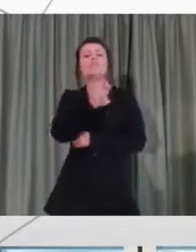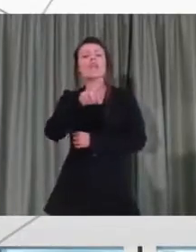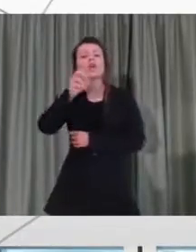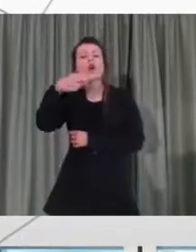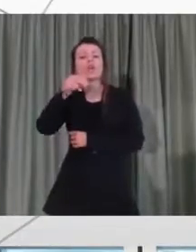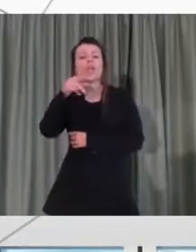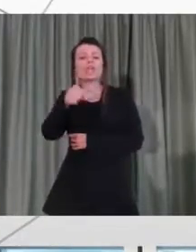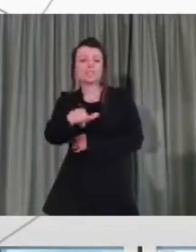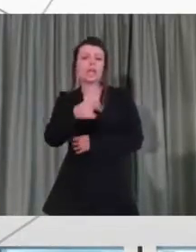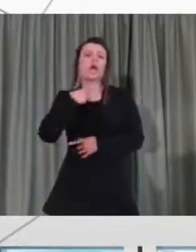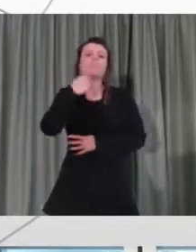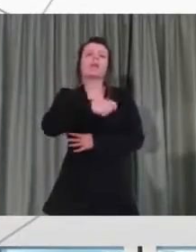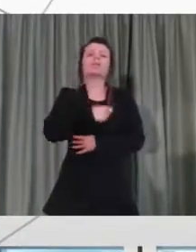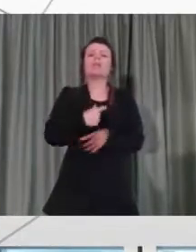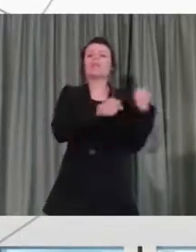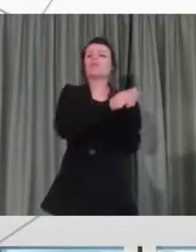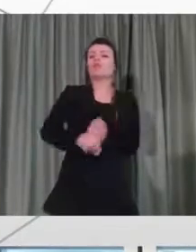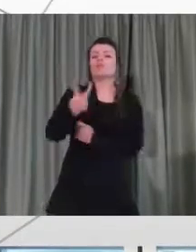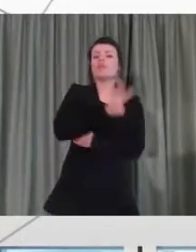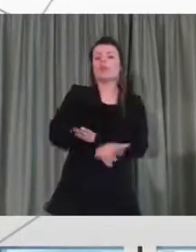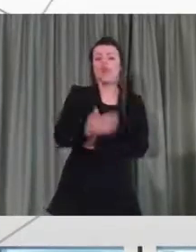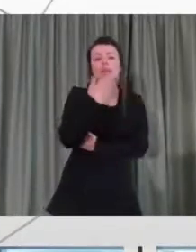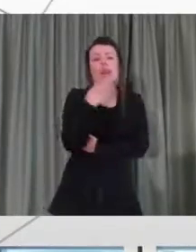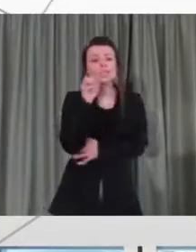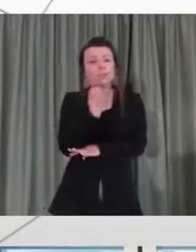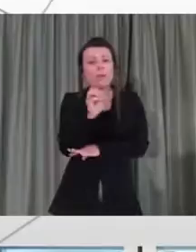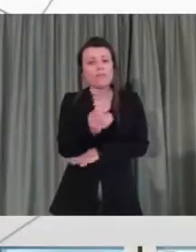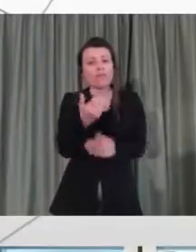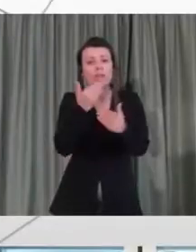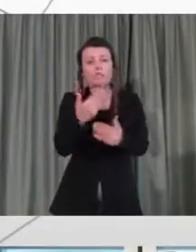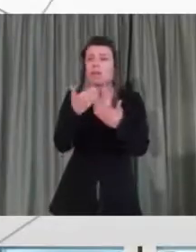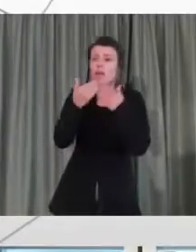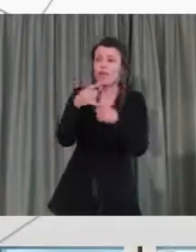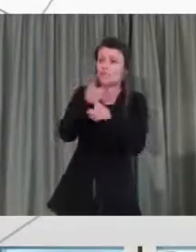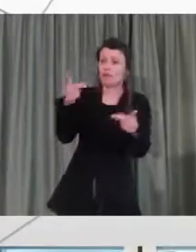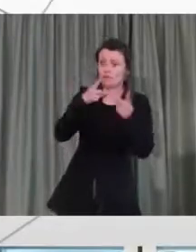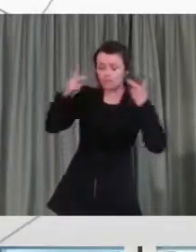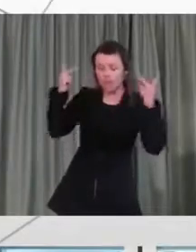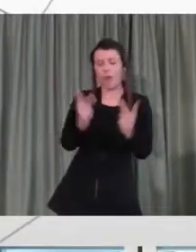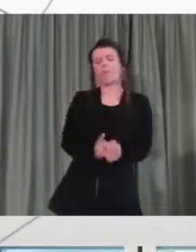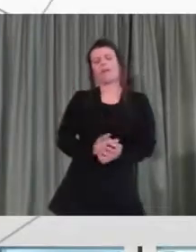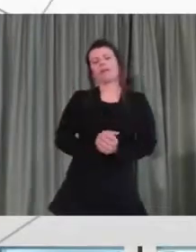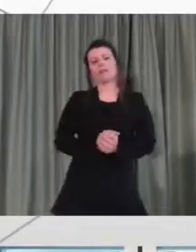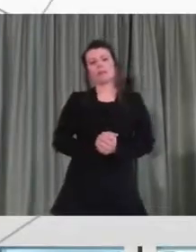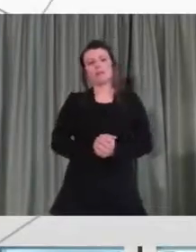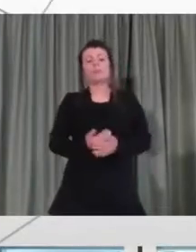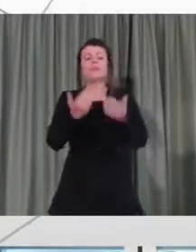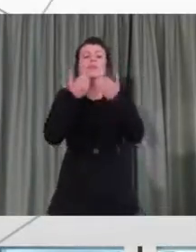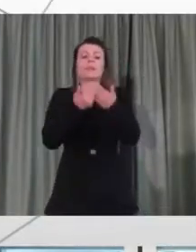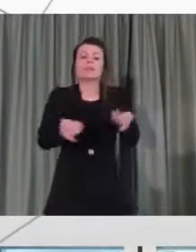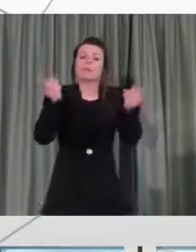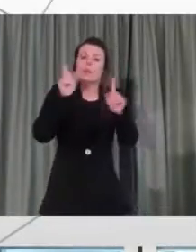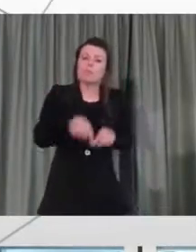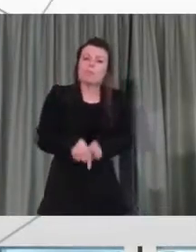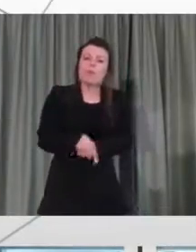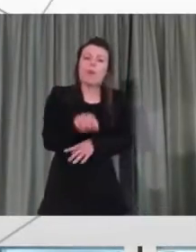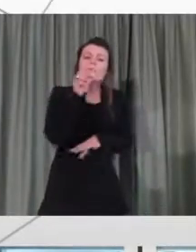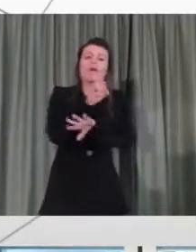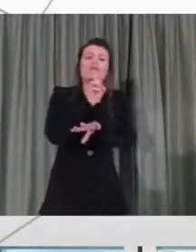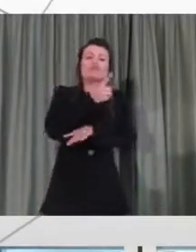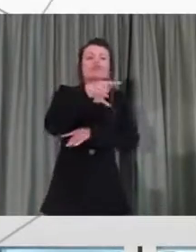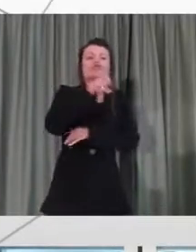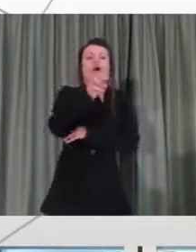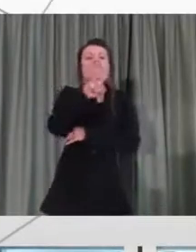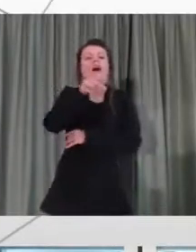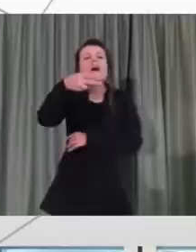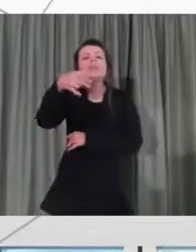Grazie professore. Grazie a voi davvero, grazie. E grazie anche al professor Giovanni Fosti,